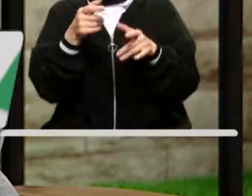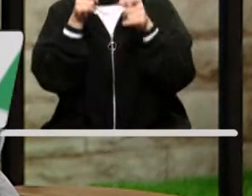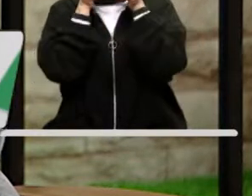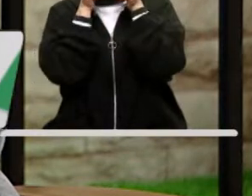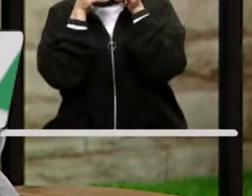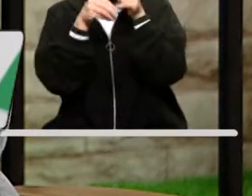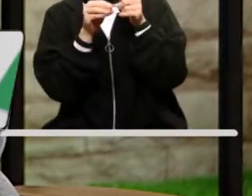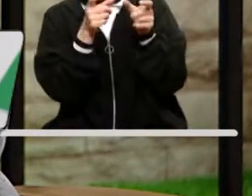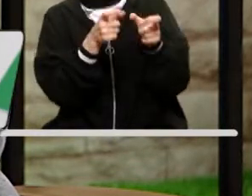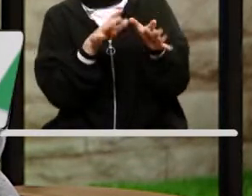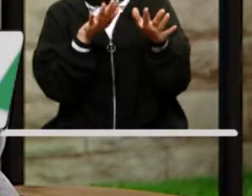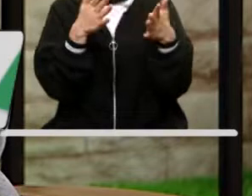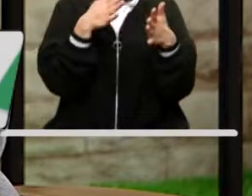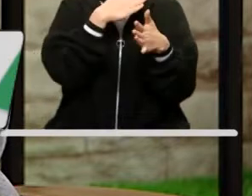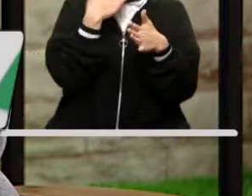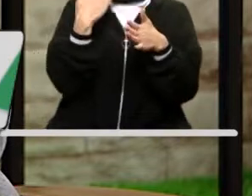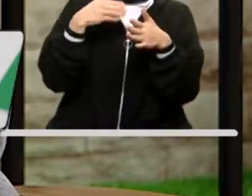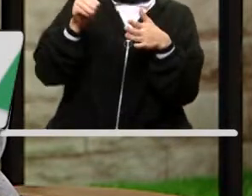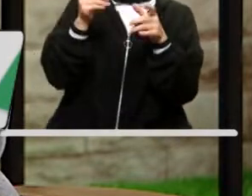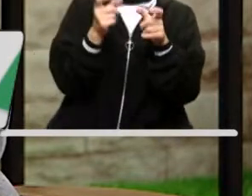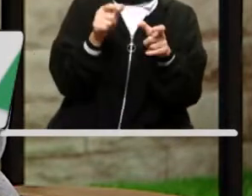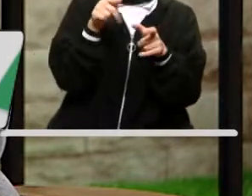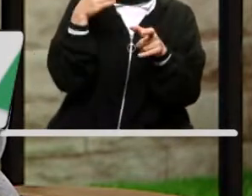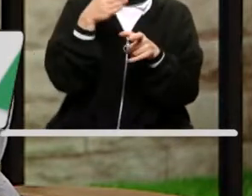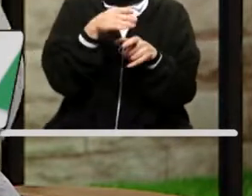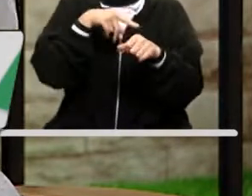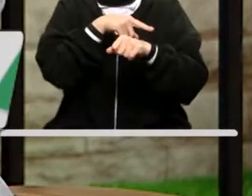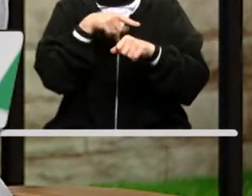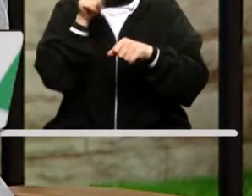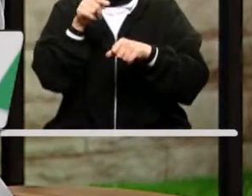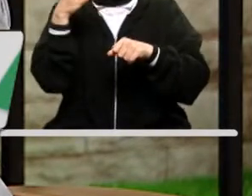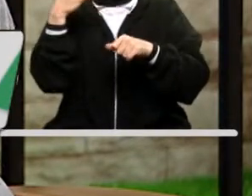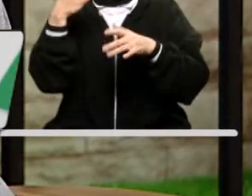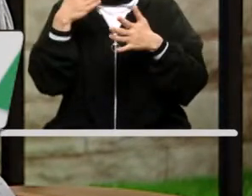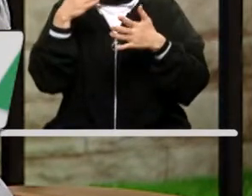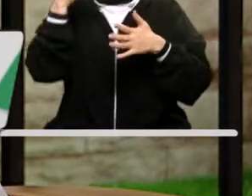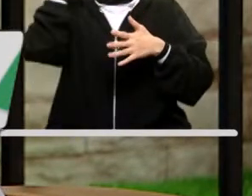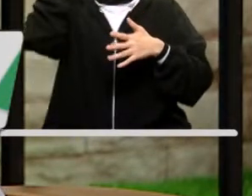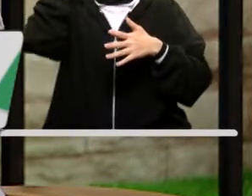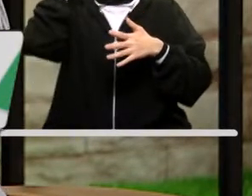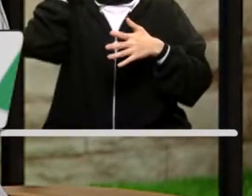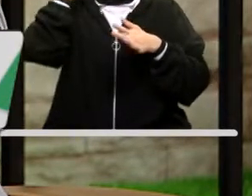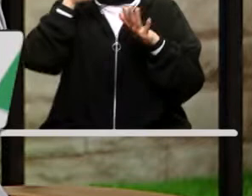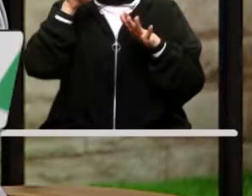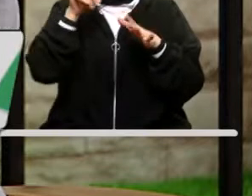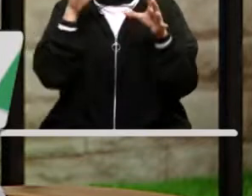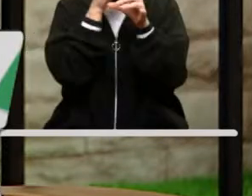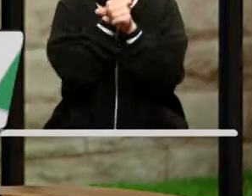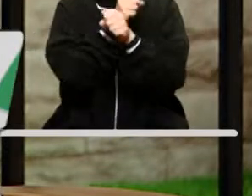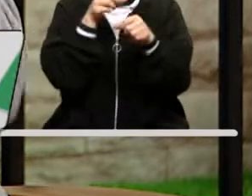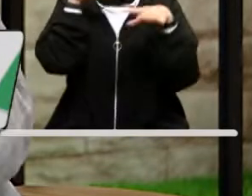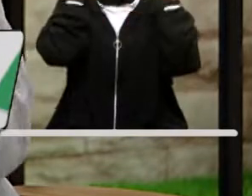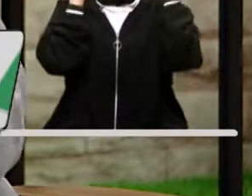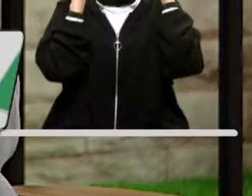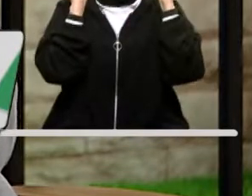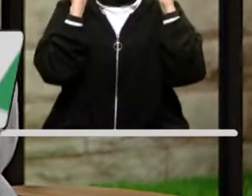size sorsam siz orayı öğrenmek için aslında orayı kafanızda edinmiyorsunuz. O gizli öğrenme. Hı. Yani tarif